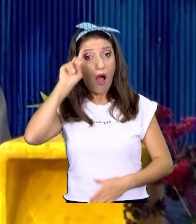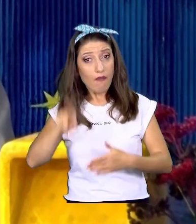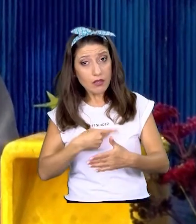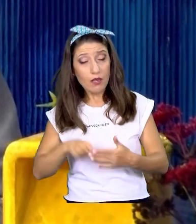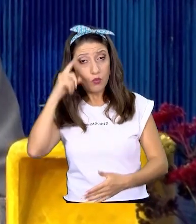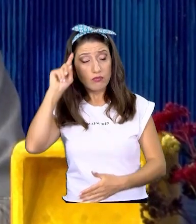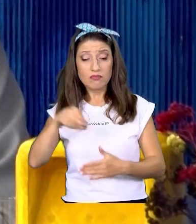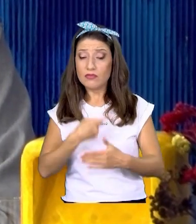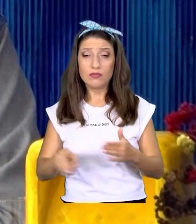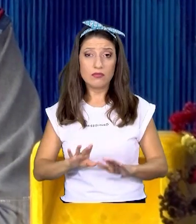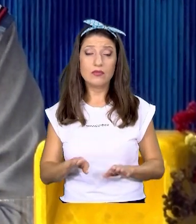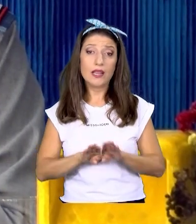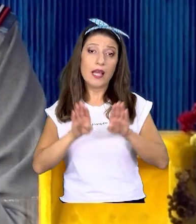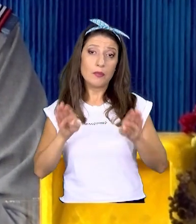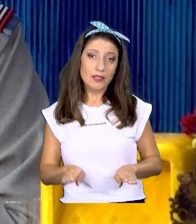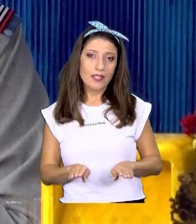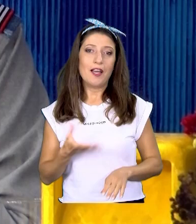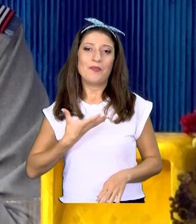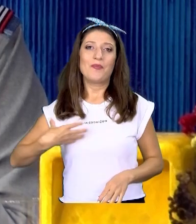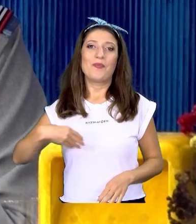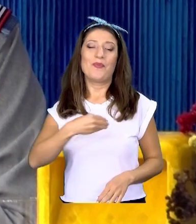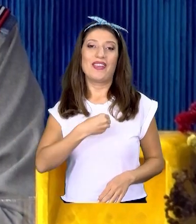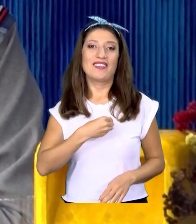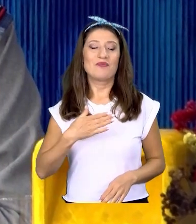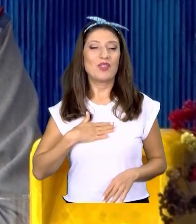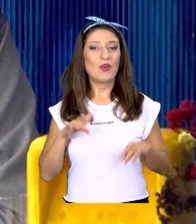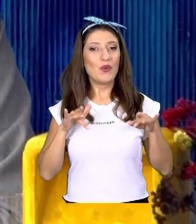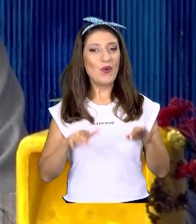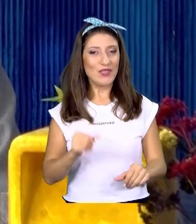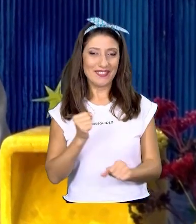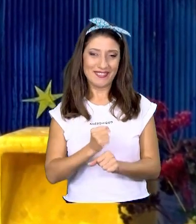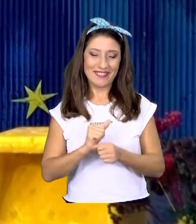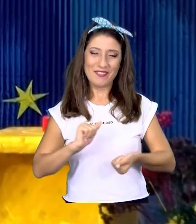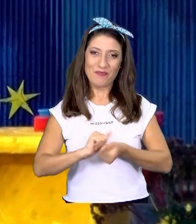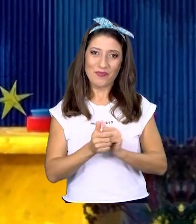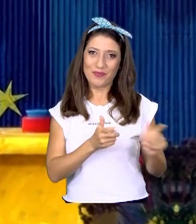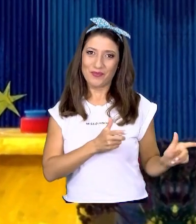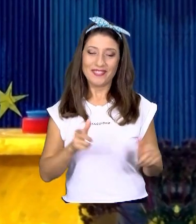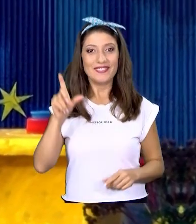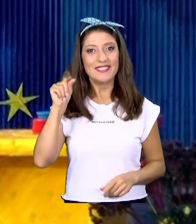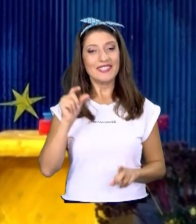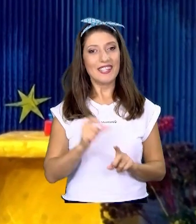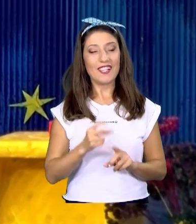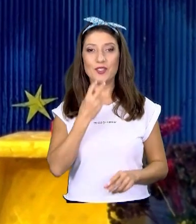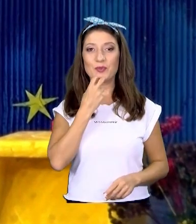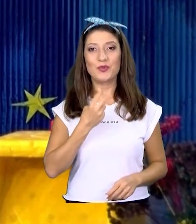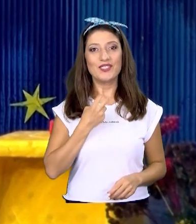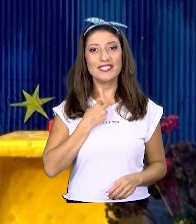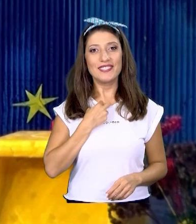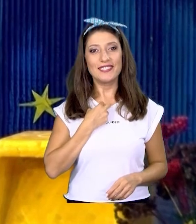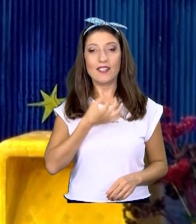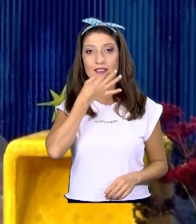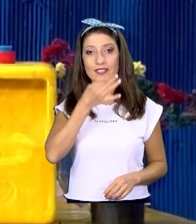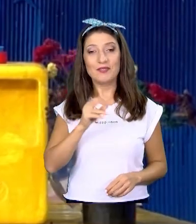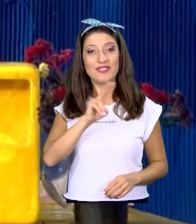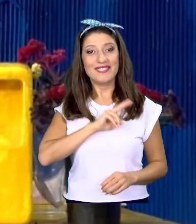կուզեք ոչ, այդպես է։ Բայց մենք էլ անցնենք մեր գործին, պատրաստենք Ծտարի մուլտֆիլմը։ Հա,